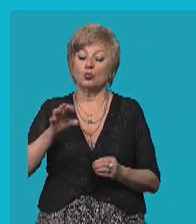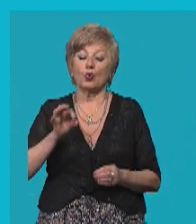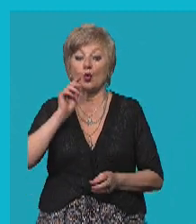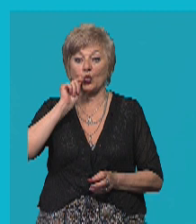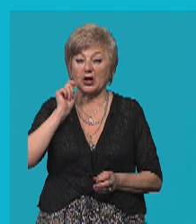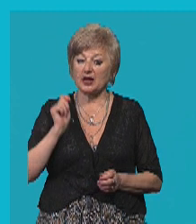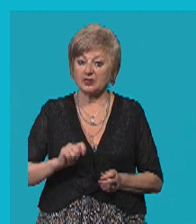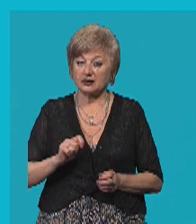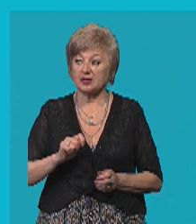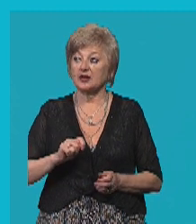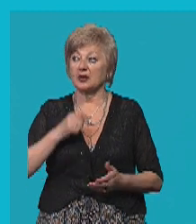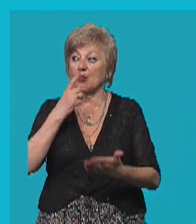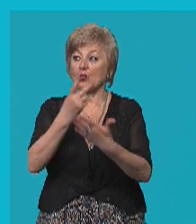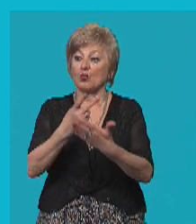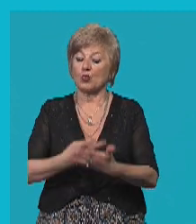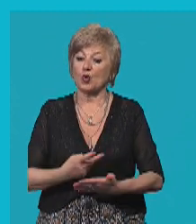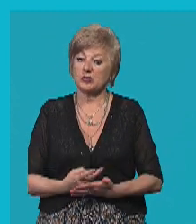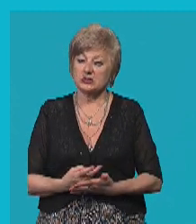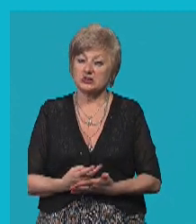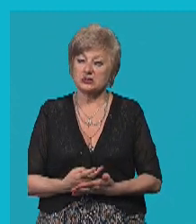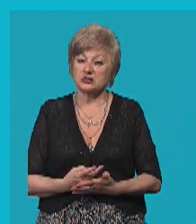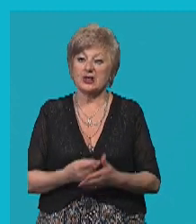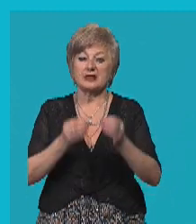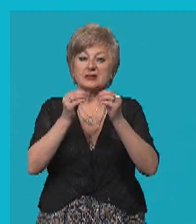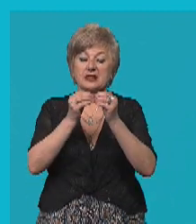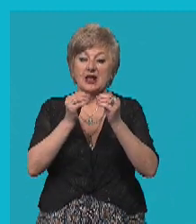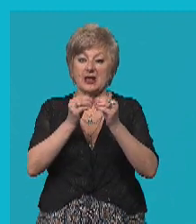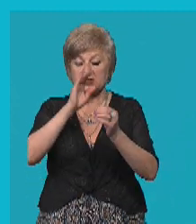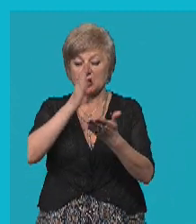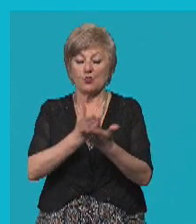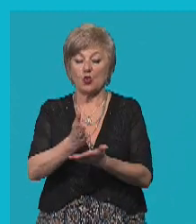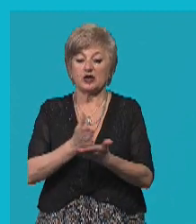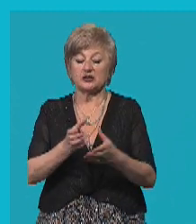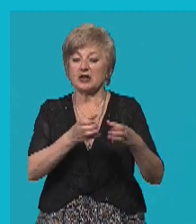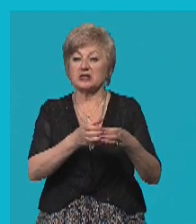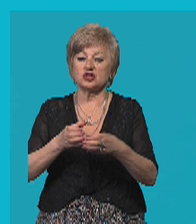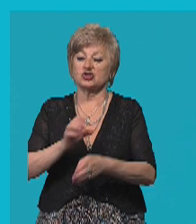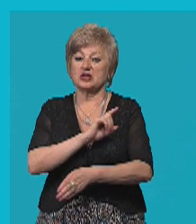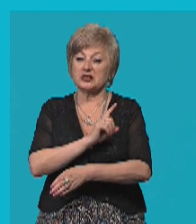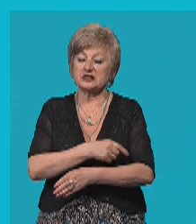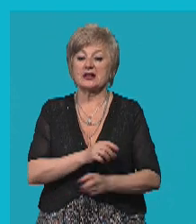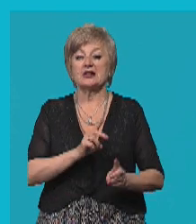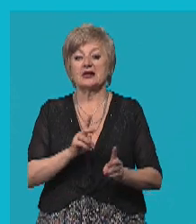Україні. Представлені тут топ-10 політичних сил, які